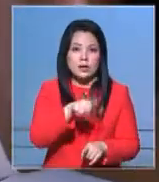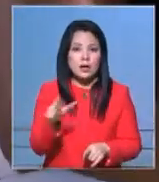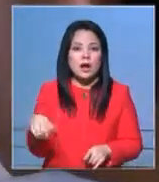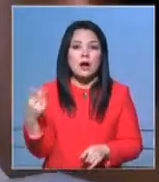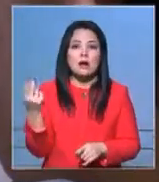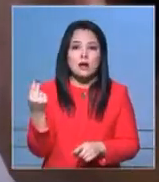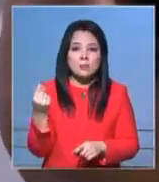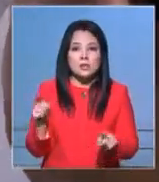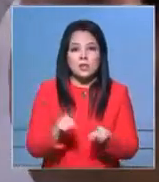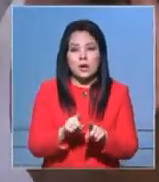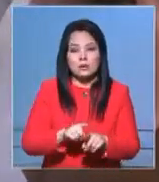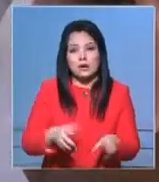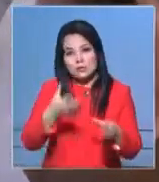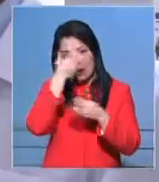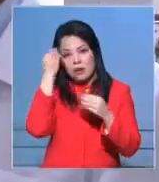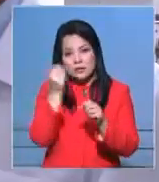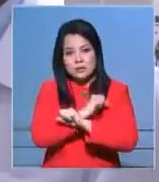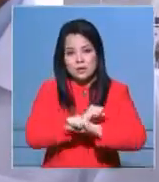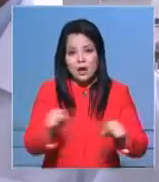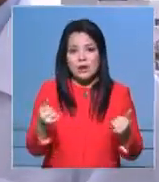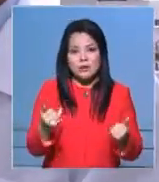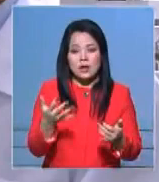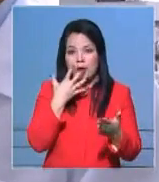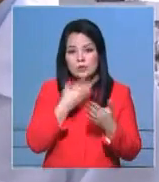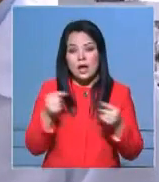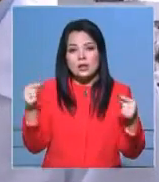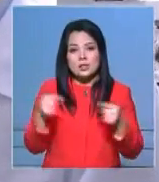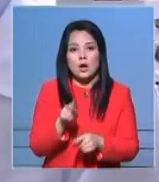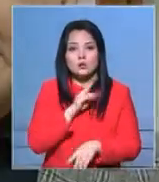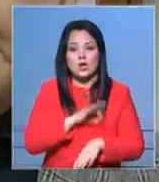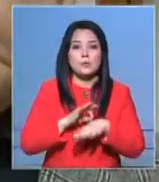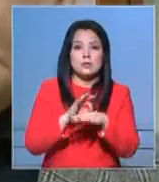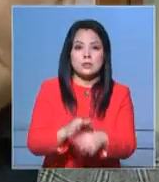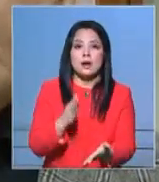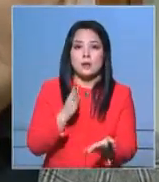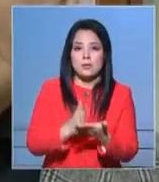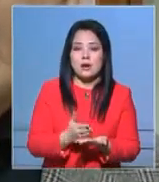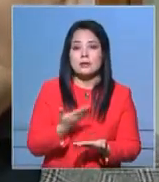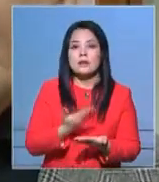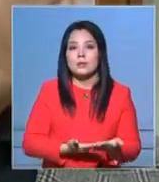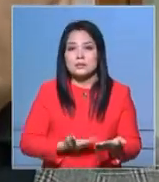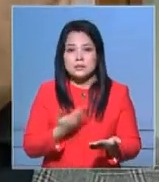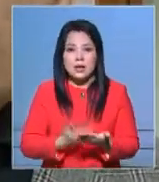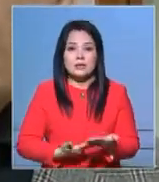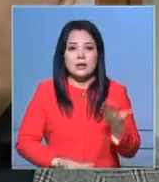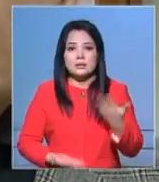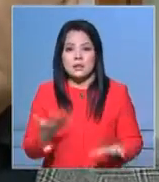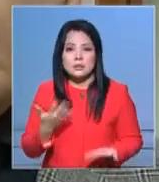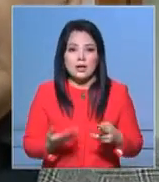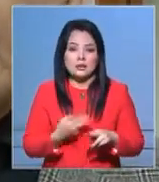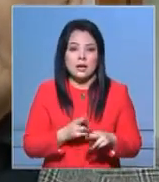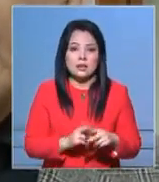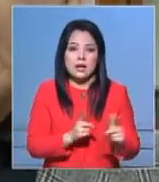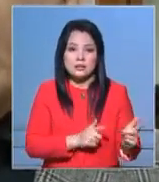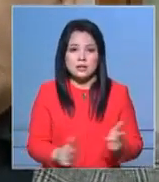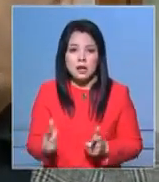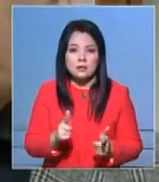капиталды ұмытпауымыз керек. Бізде мынандай нақты ұсыныс бар. Мысалы, егер де қазіргі кезде дайындалып